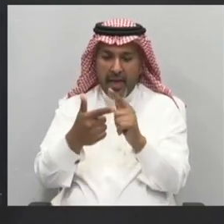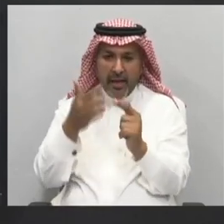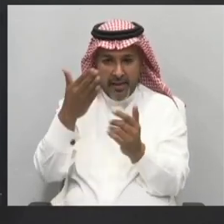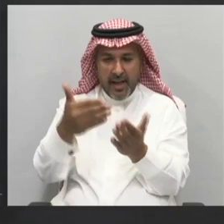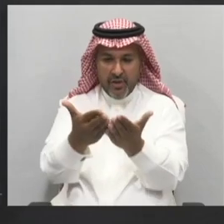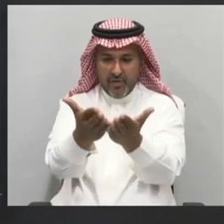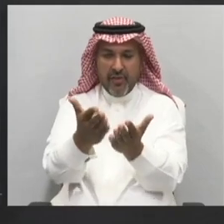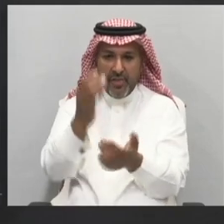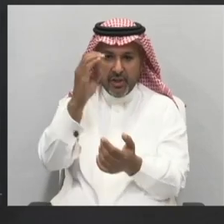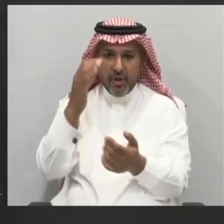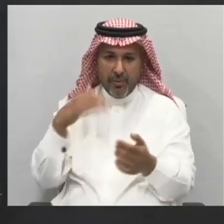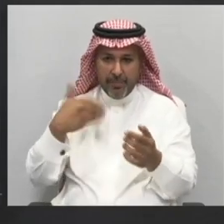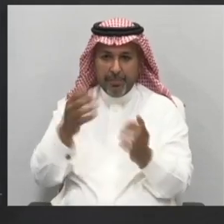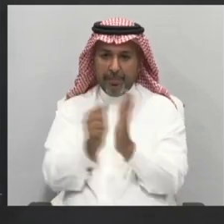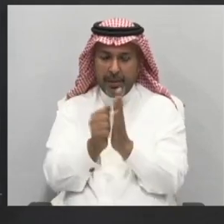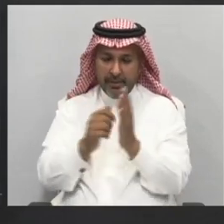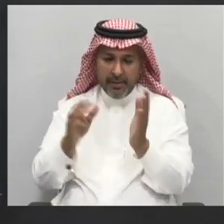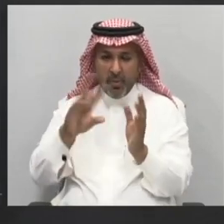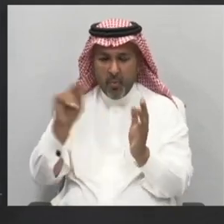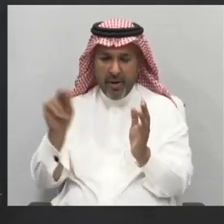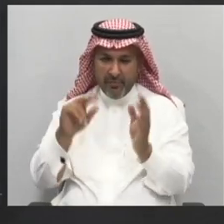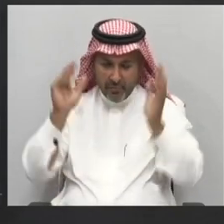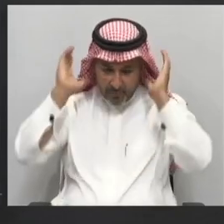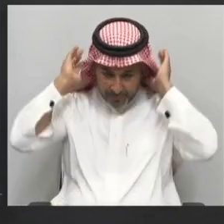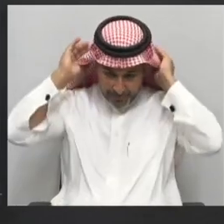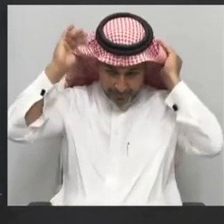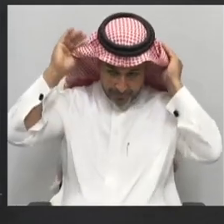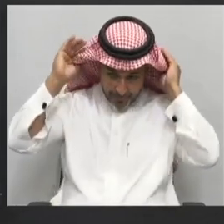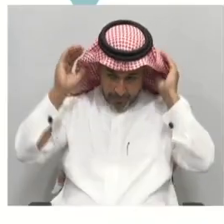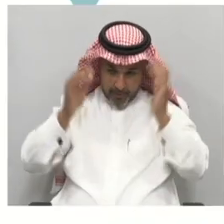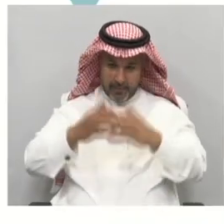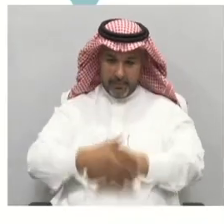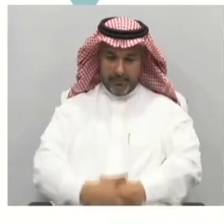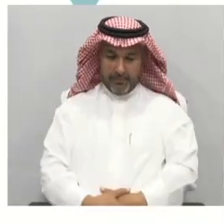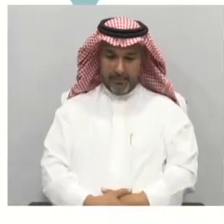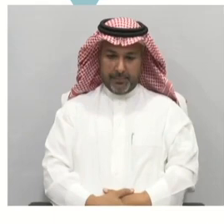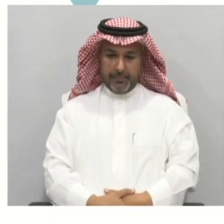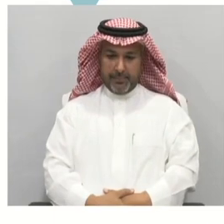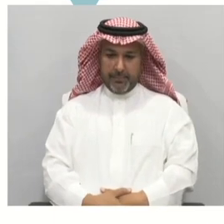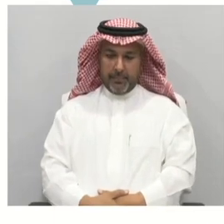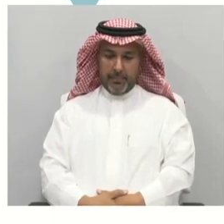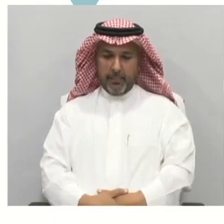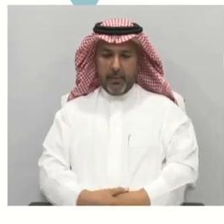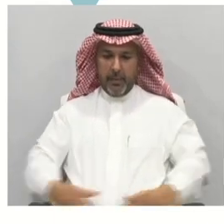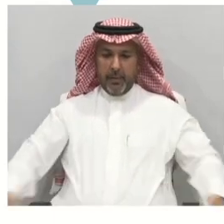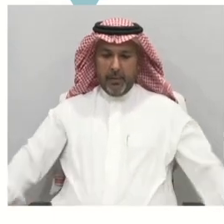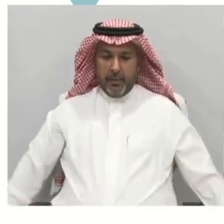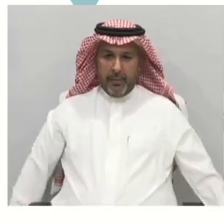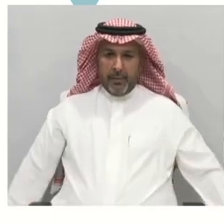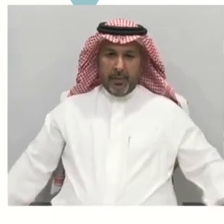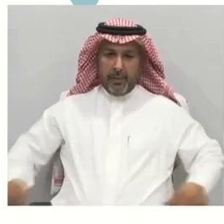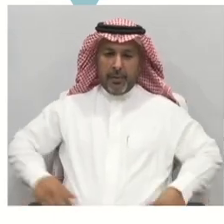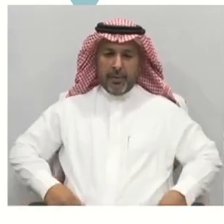الطلاب والطالبات كذلك من ادله وجود الله سبحانه وتعالى وهو رقم ثلاثه ايات الانبياء